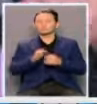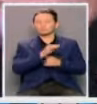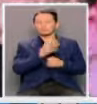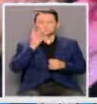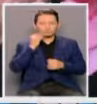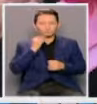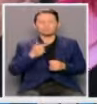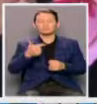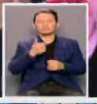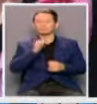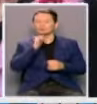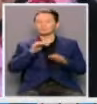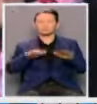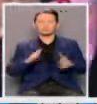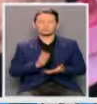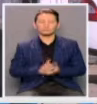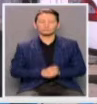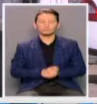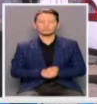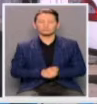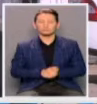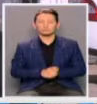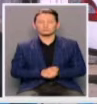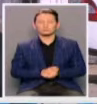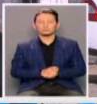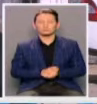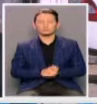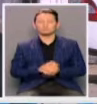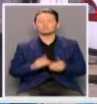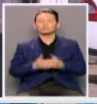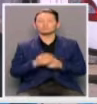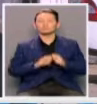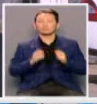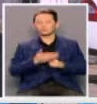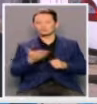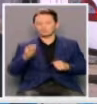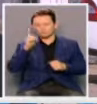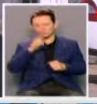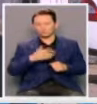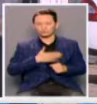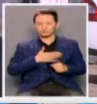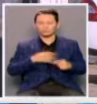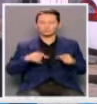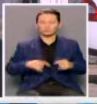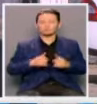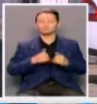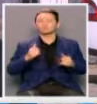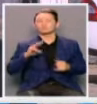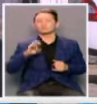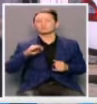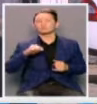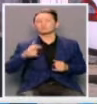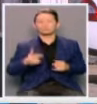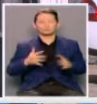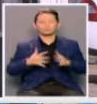Алматинской, Атырауской и Кустанайской областях. Почему выбран наш регион? Потому что вы сами знаете, что у нас очень сильно развита нефтегазовая